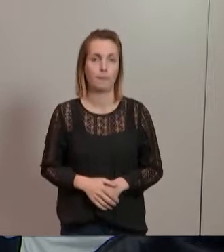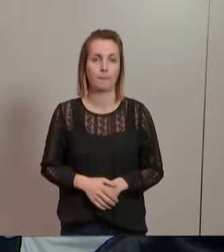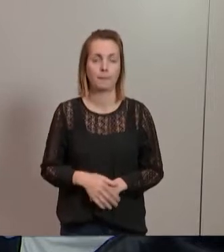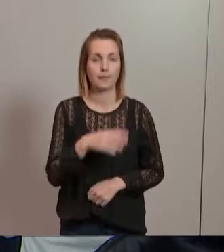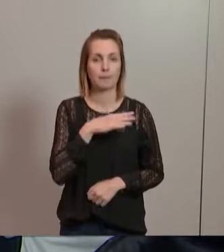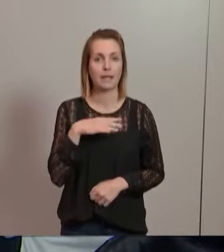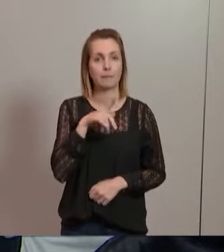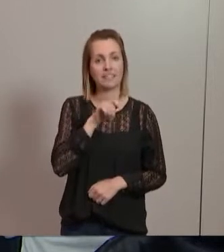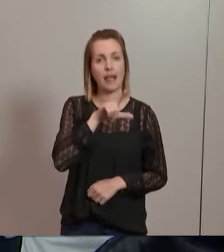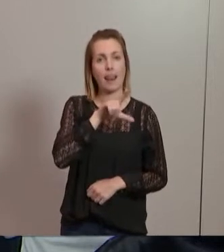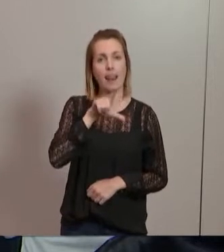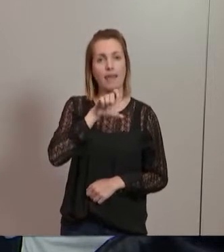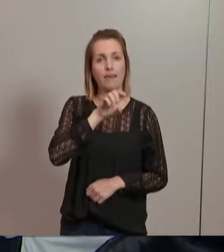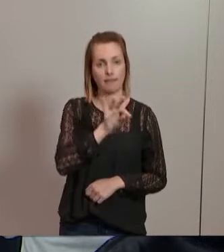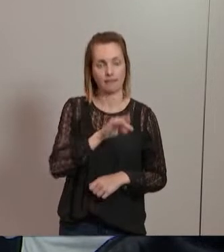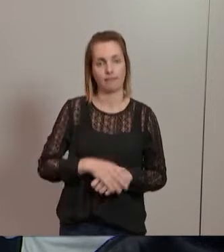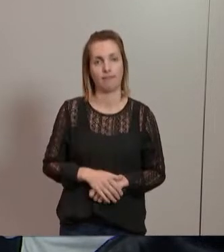Présent. Anaïs Gallet.